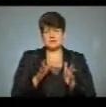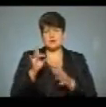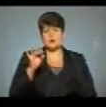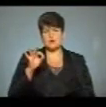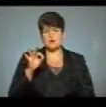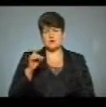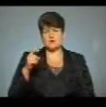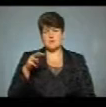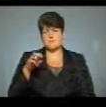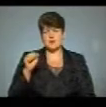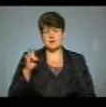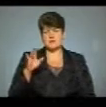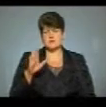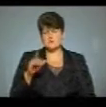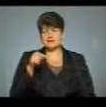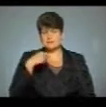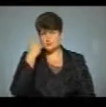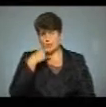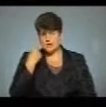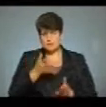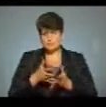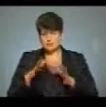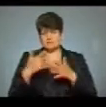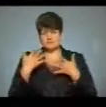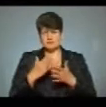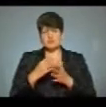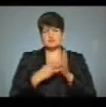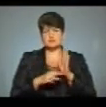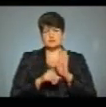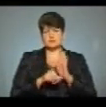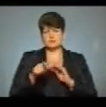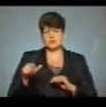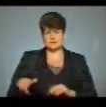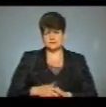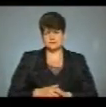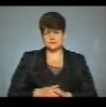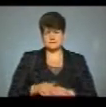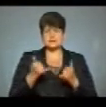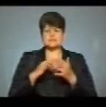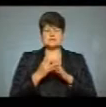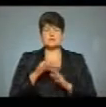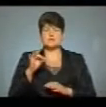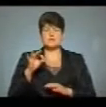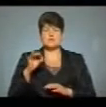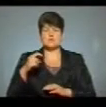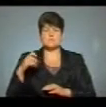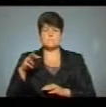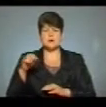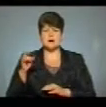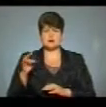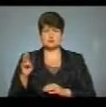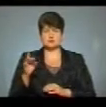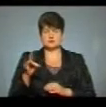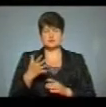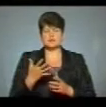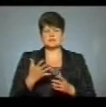Там індивідуальними контейнерами уже користується 86 людей. Ми знаходимося у селі Рохманів Шумського району на подвір'ї